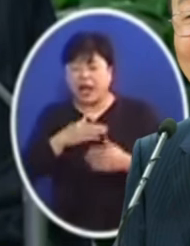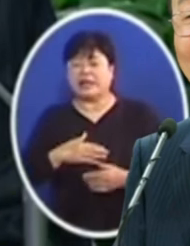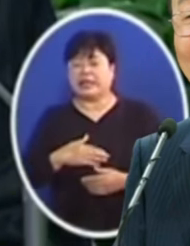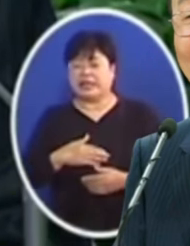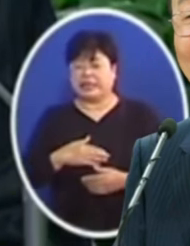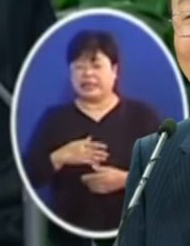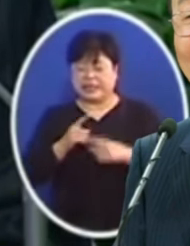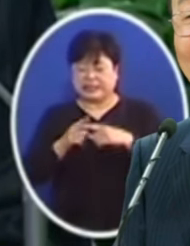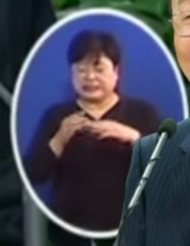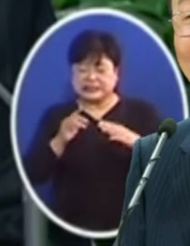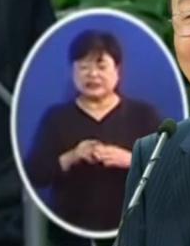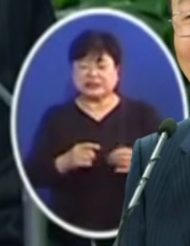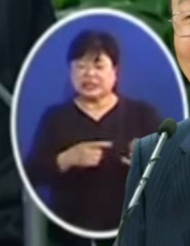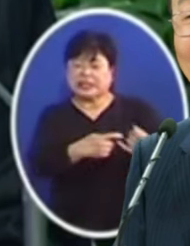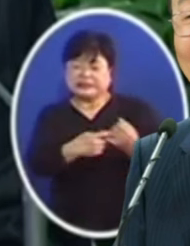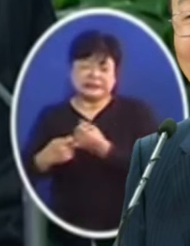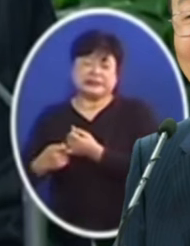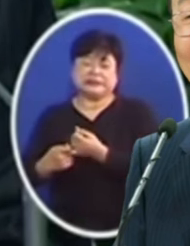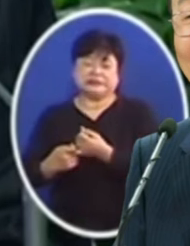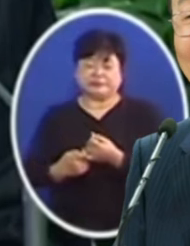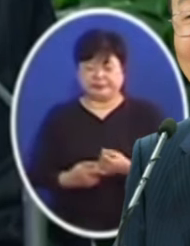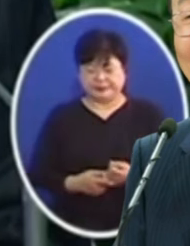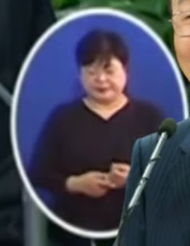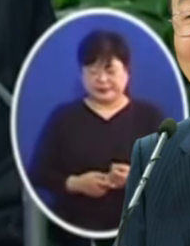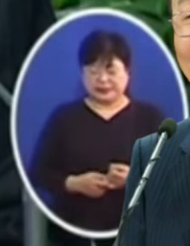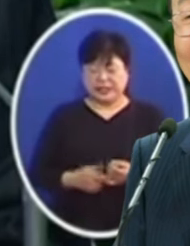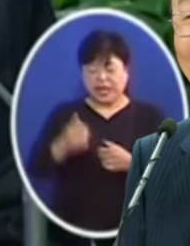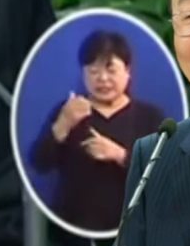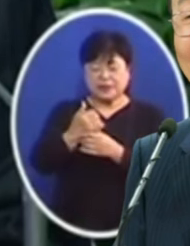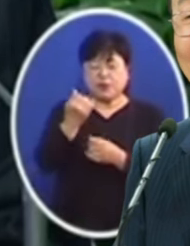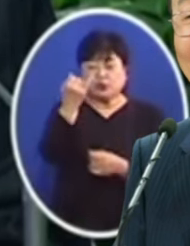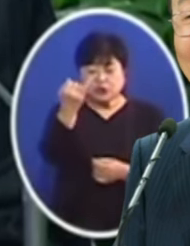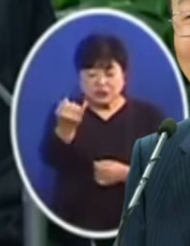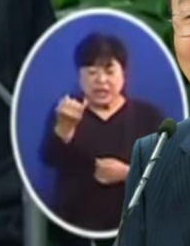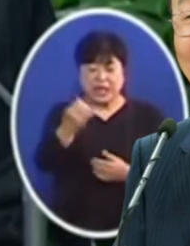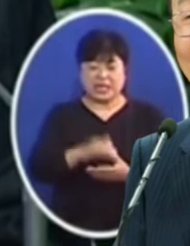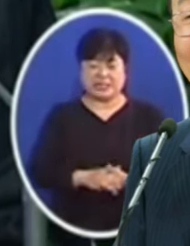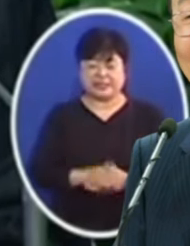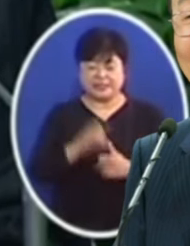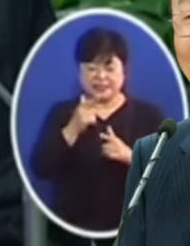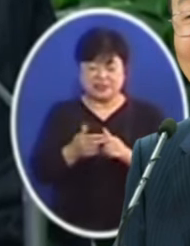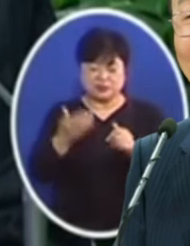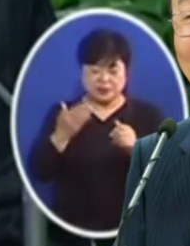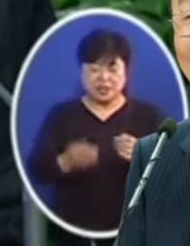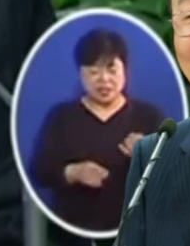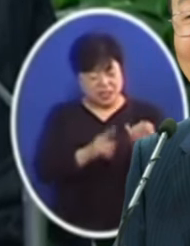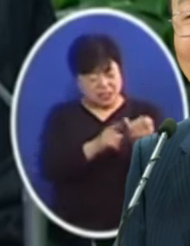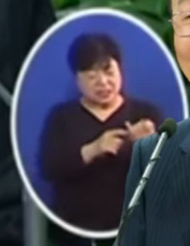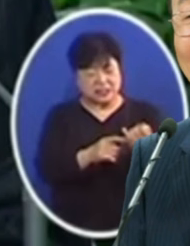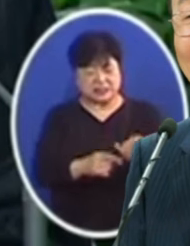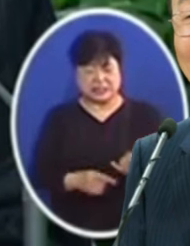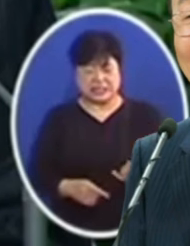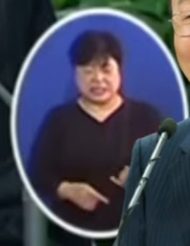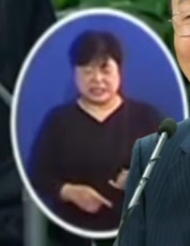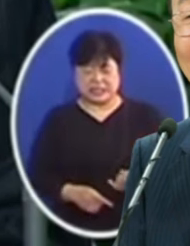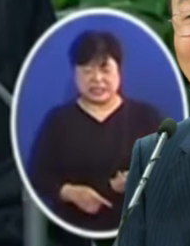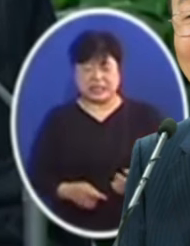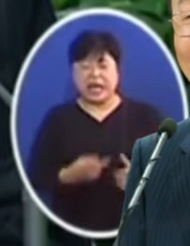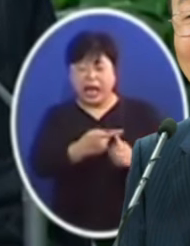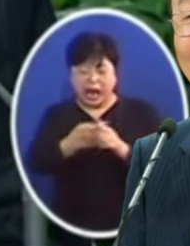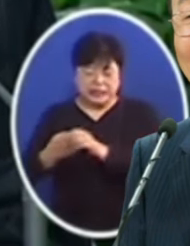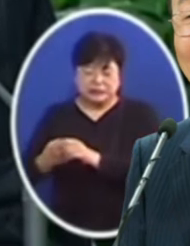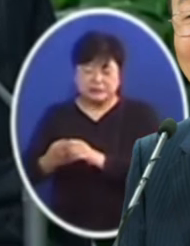가늠하다가 현장에 잡힌 여자를 끌고 온 바리새 교인, 사두개 교인, 교법사들이 예수님께 이 여자가 가늠하다가 현장에